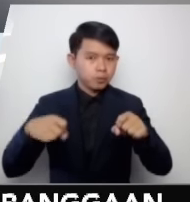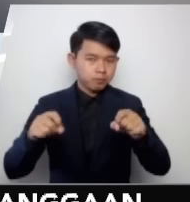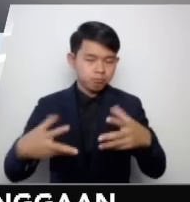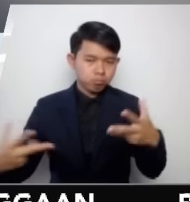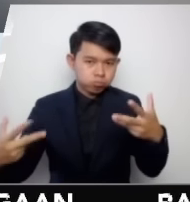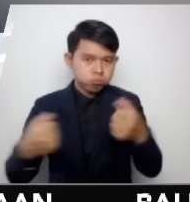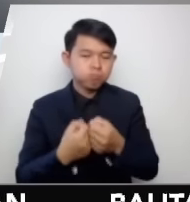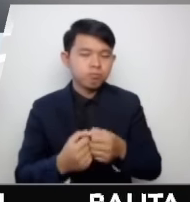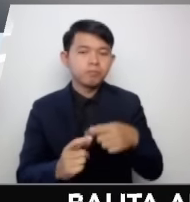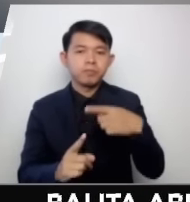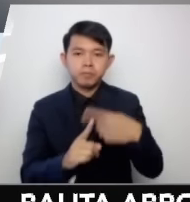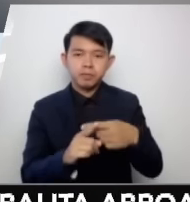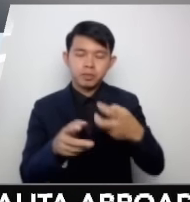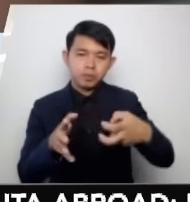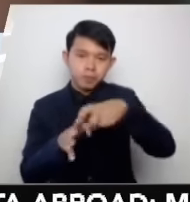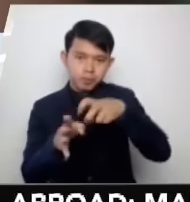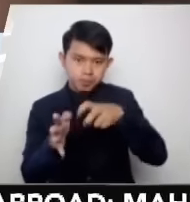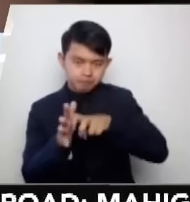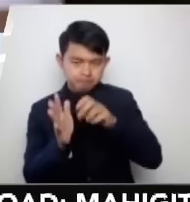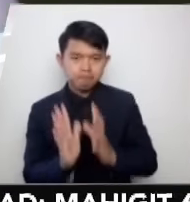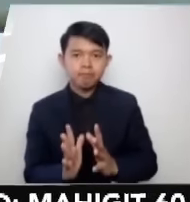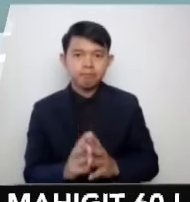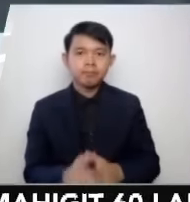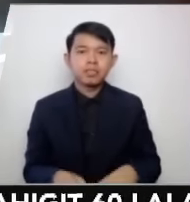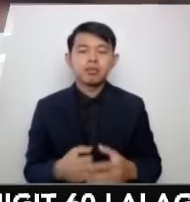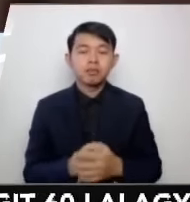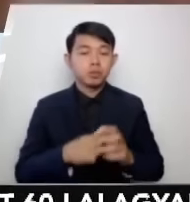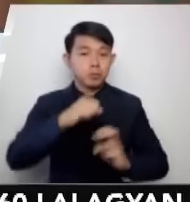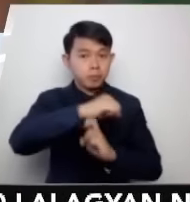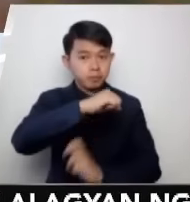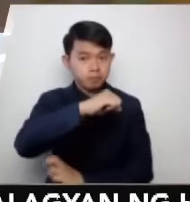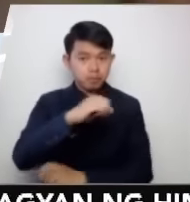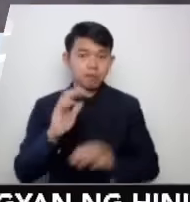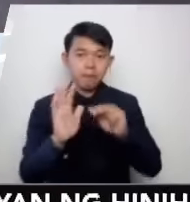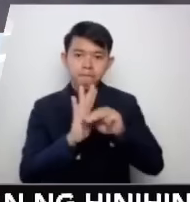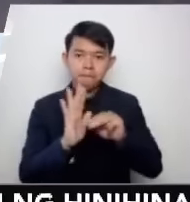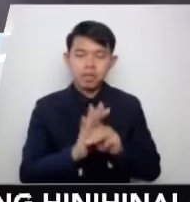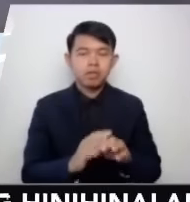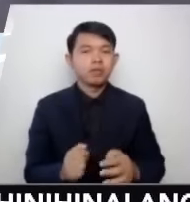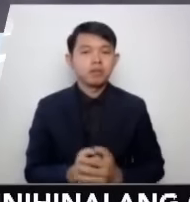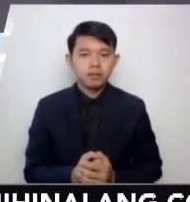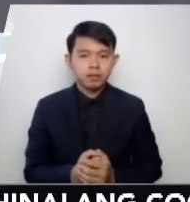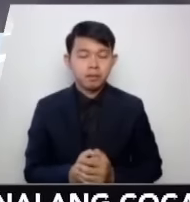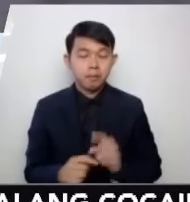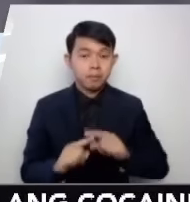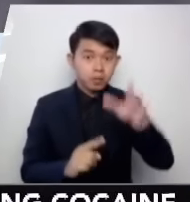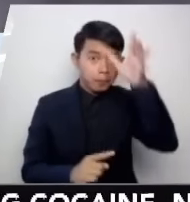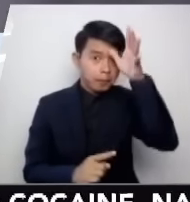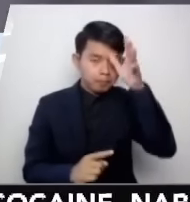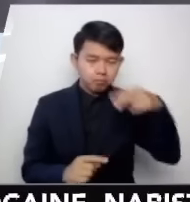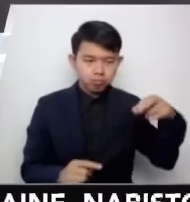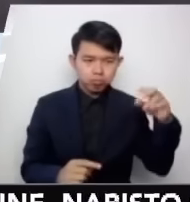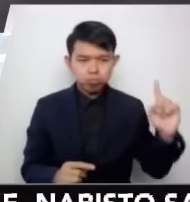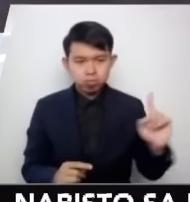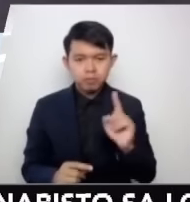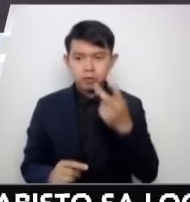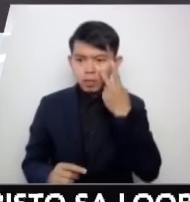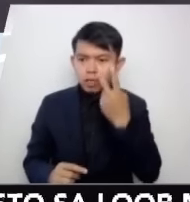box ng Center Island ng Tulay. Ang nakahandusay na biktima, nakita ng kanya mismong tatay nang mapadaan siya sa pinangyarihan